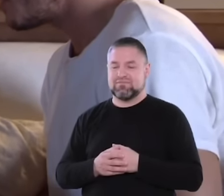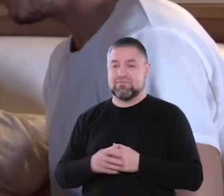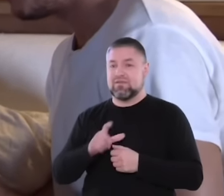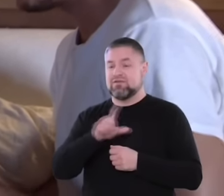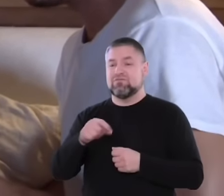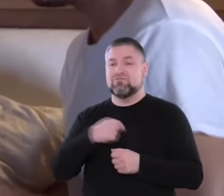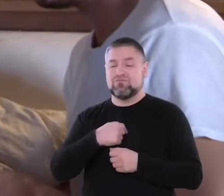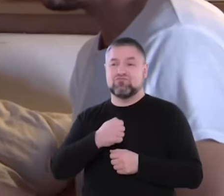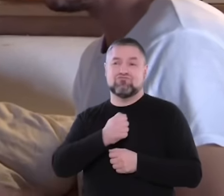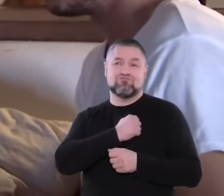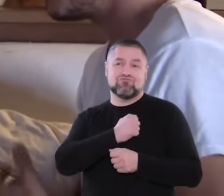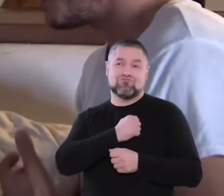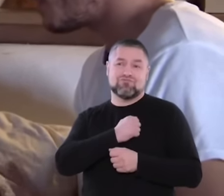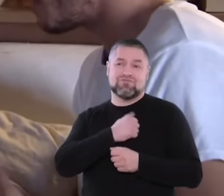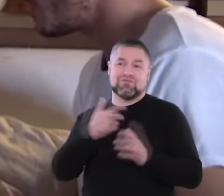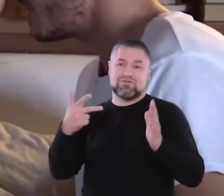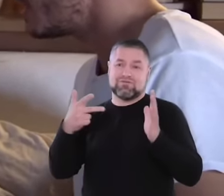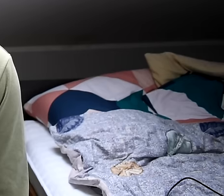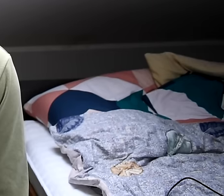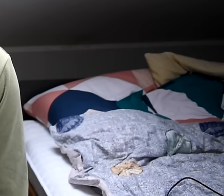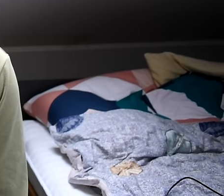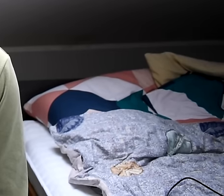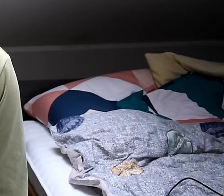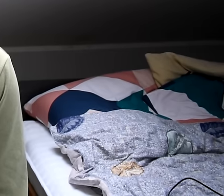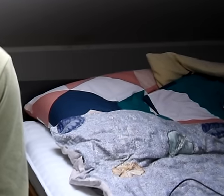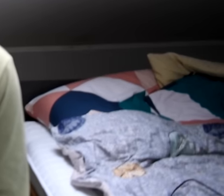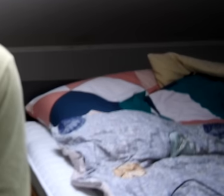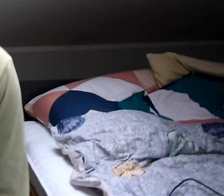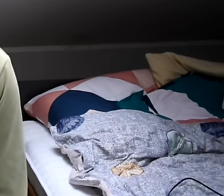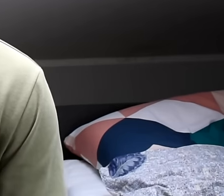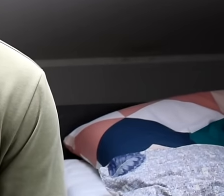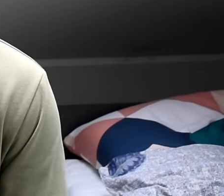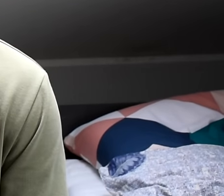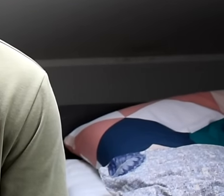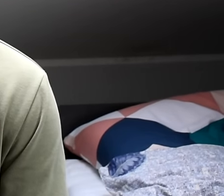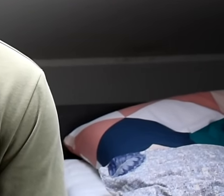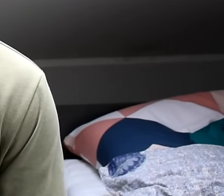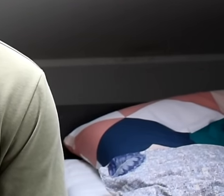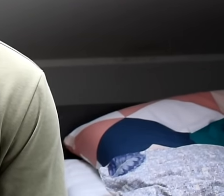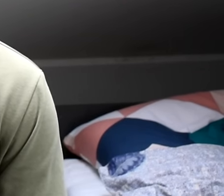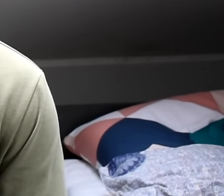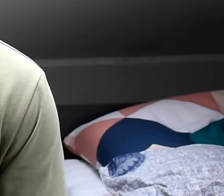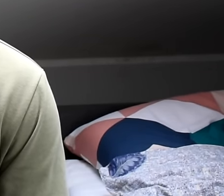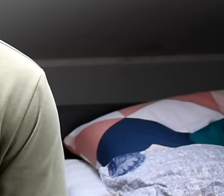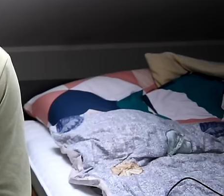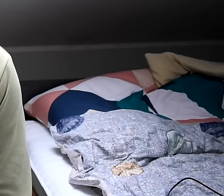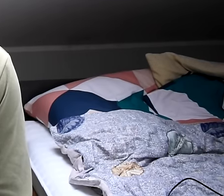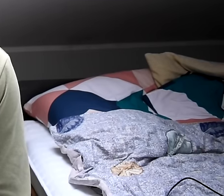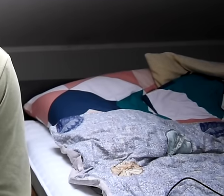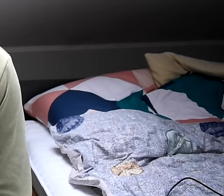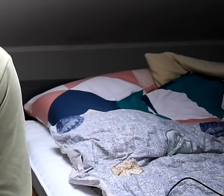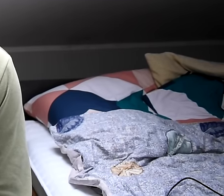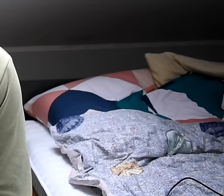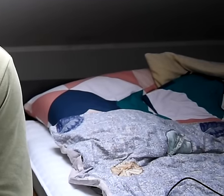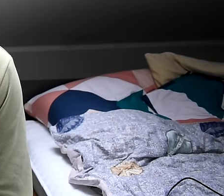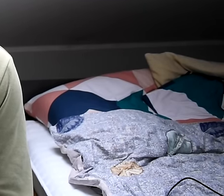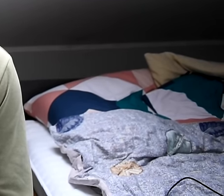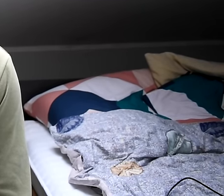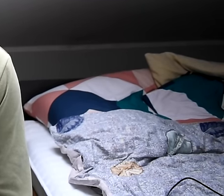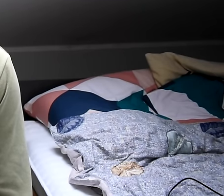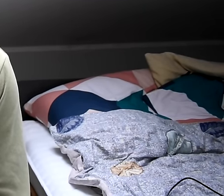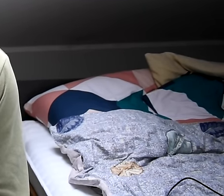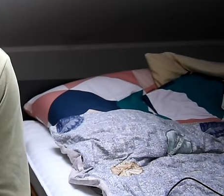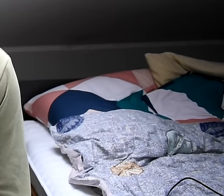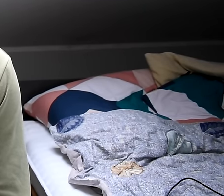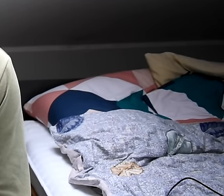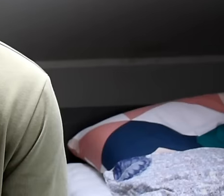Czy ty pożyczyłabyś mi 3000 złotych? Zaczyna się. Ja i Łysy wiedzieliśmy, o co chodzi, nie? Czyli ja byłem głupi, bo myślałem